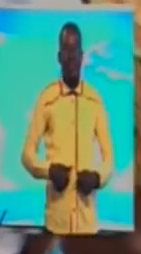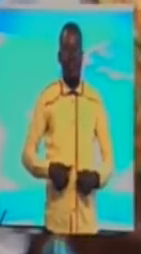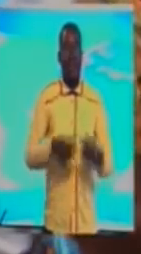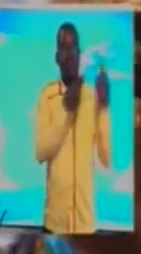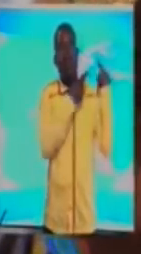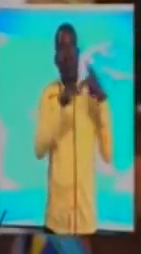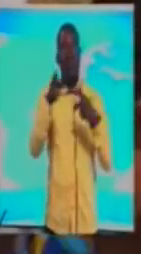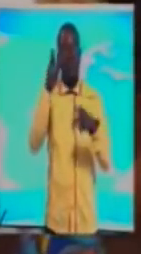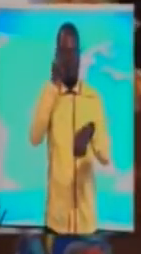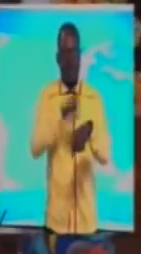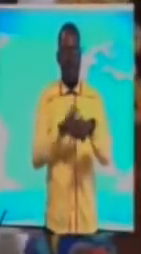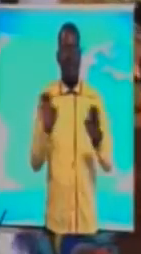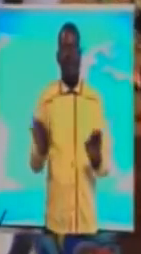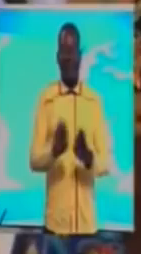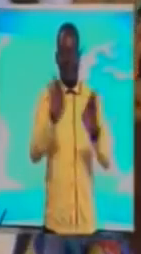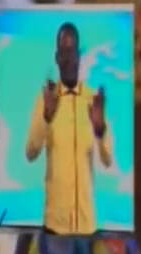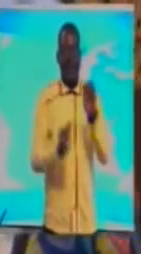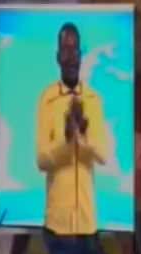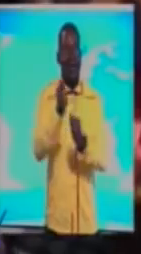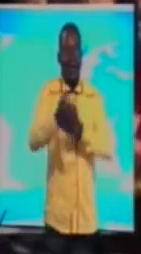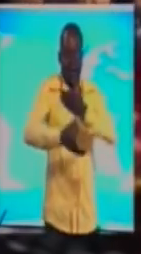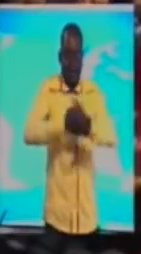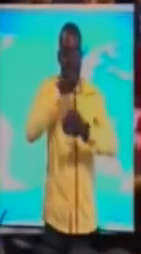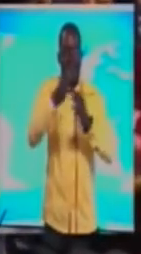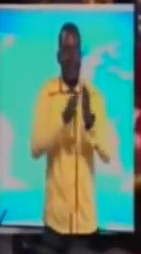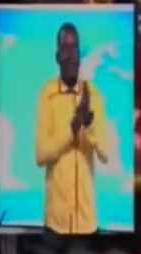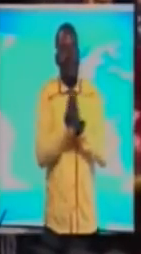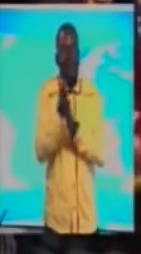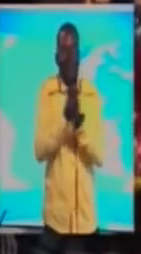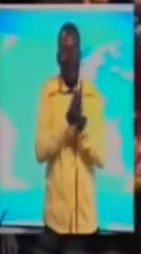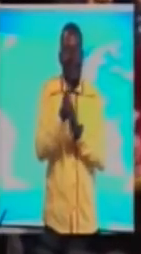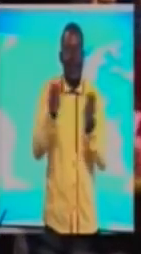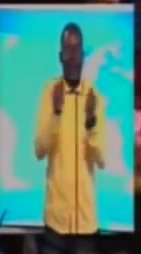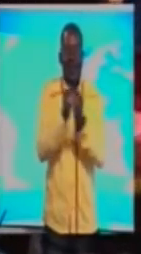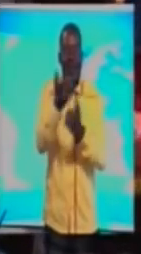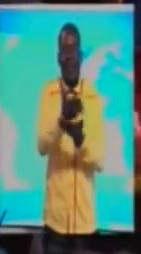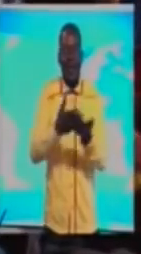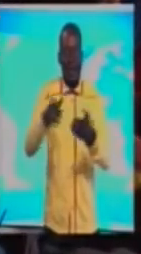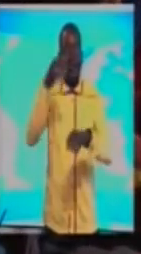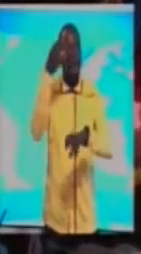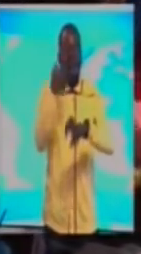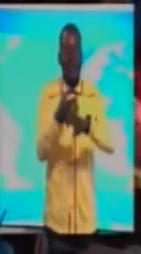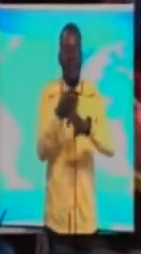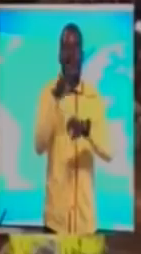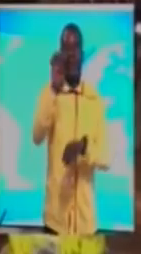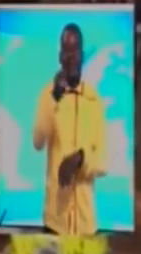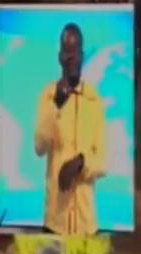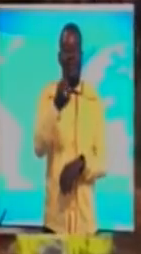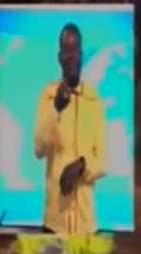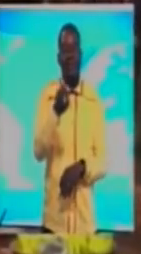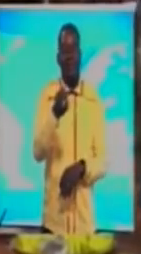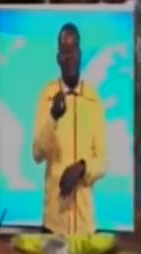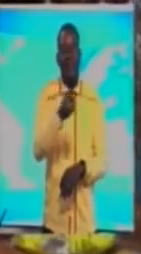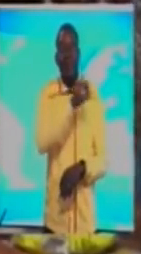Pendant ces temps de fête, la plupart des commerçants se frottent les mains malgré quelques difficultés.